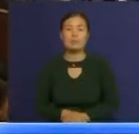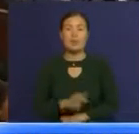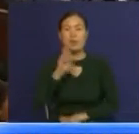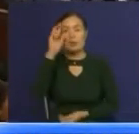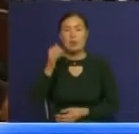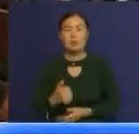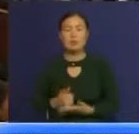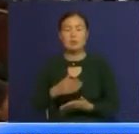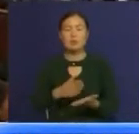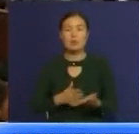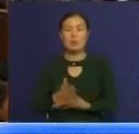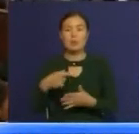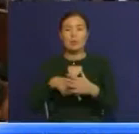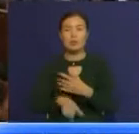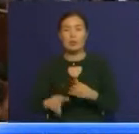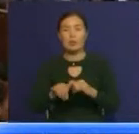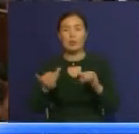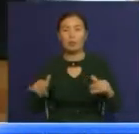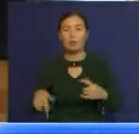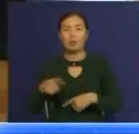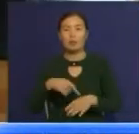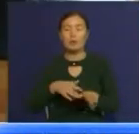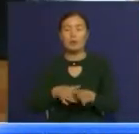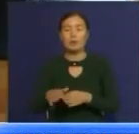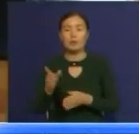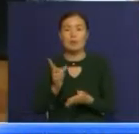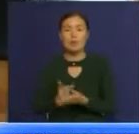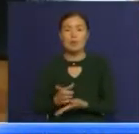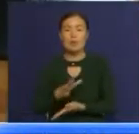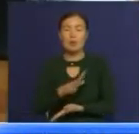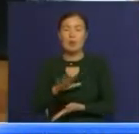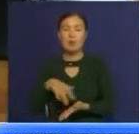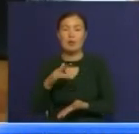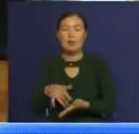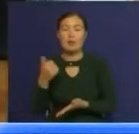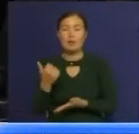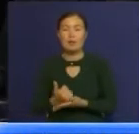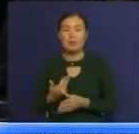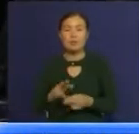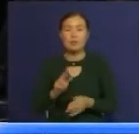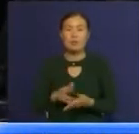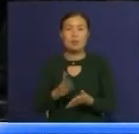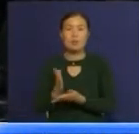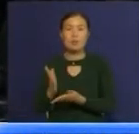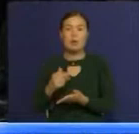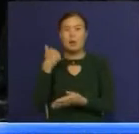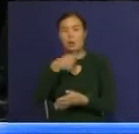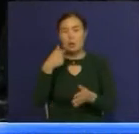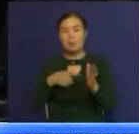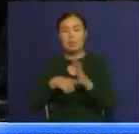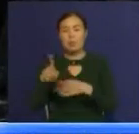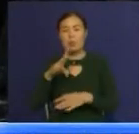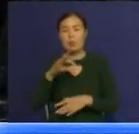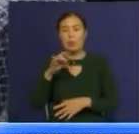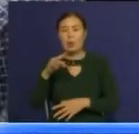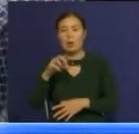Елбасы жолдауында ішкі нарықты отандық өнімдермен толтыру міндеттелген болатын. Қалалық әкімдік бұл бағыттағы жұмыстарын жыл басында қолға алып,